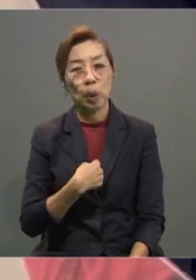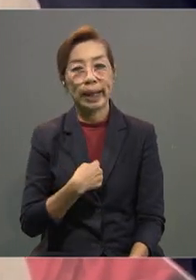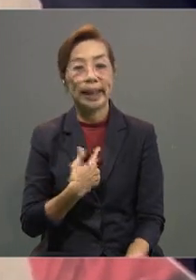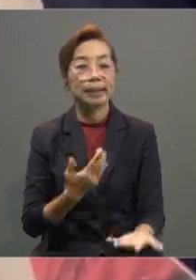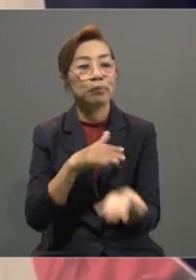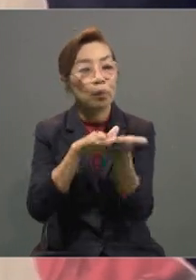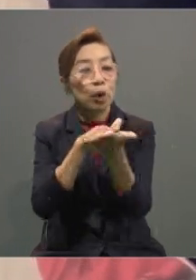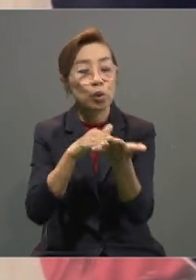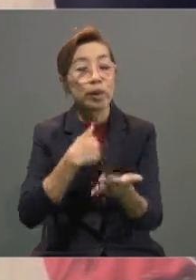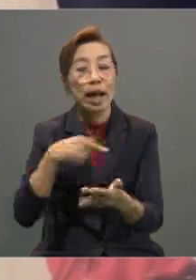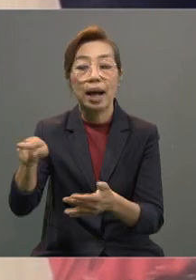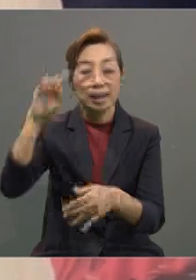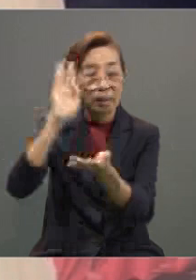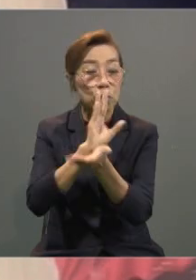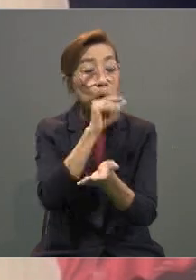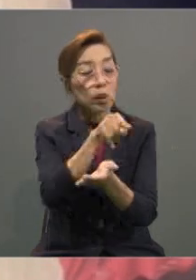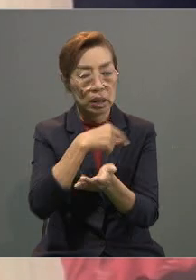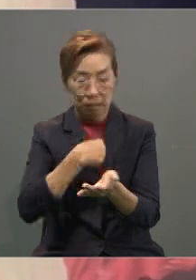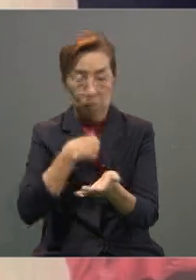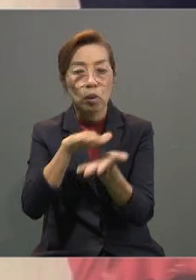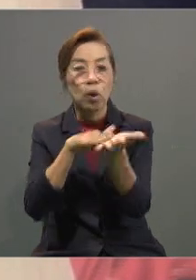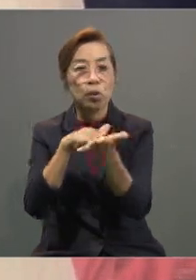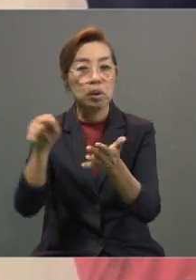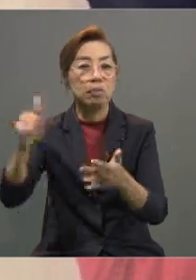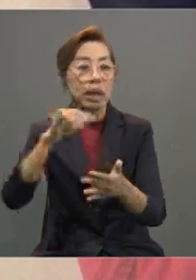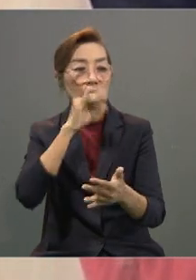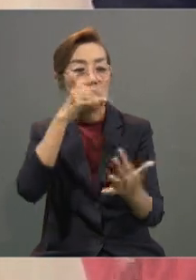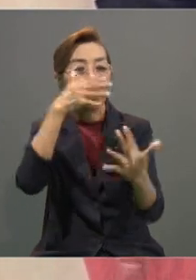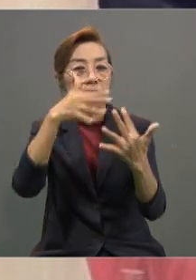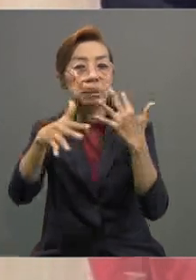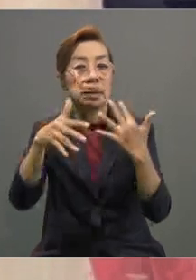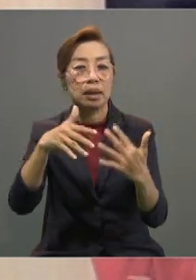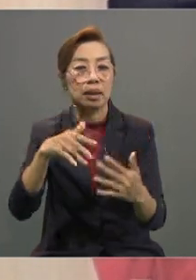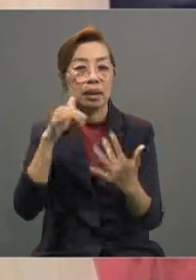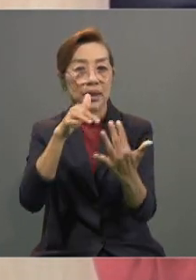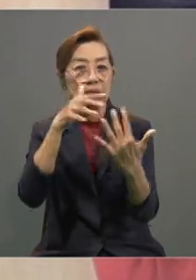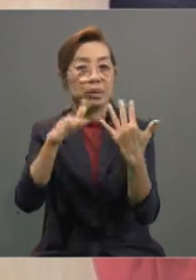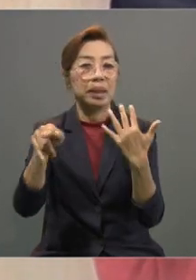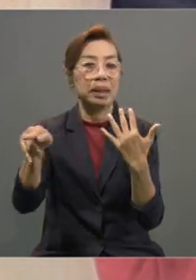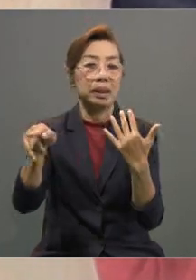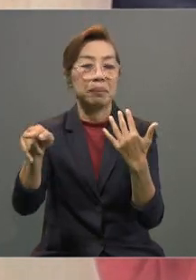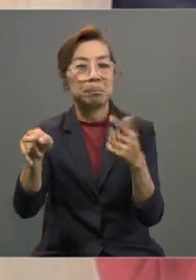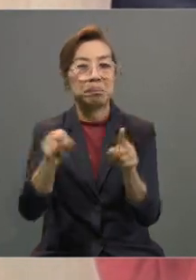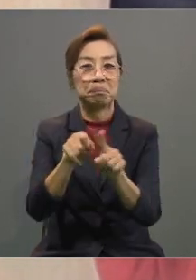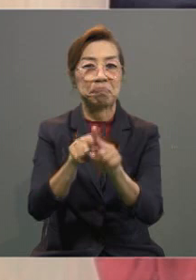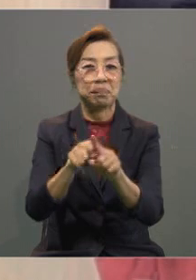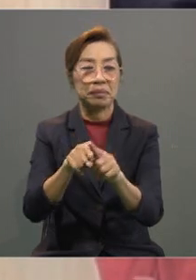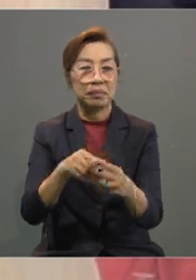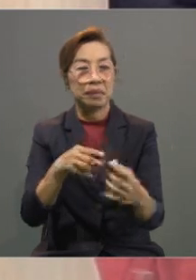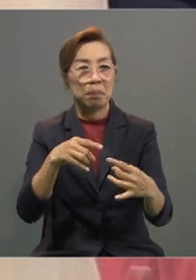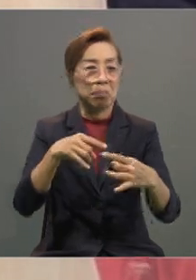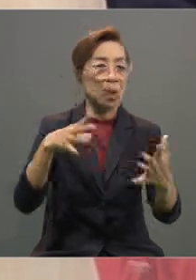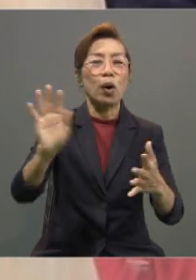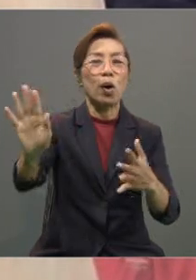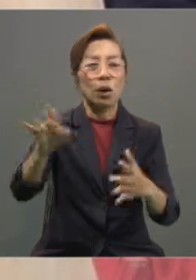ขอโทษแทนวเวนวบางทีการการสื่อความหมายเนี่ยอาจจะอาจจะสื่อแบบไม่ไม่ไม่ตรงหรือว่า